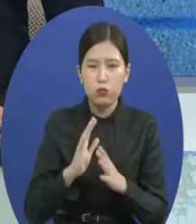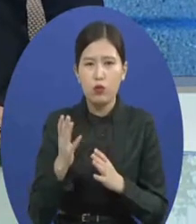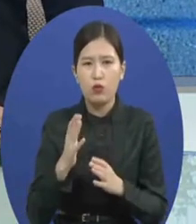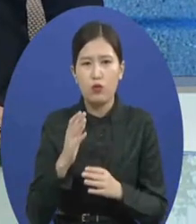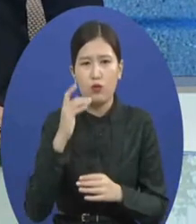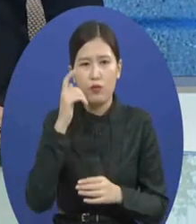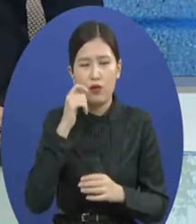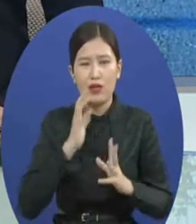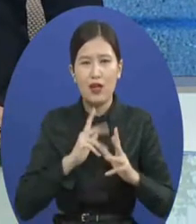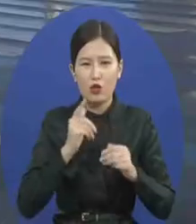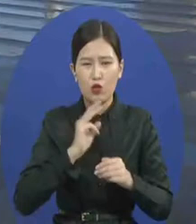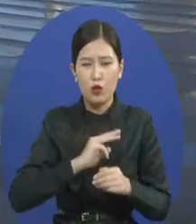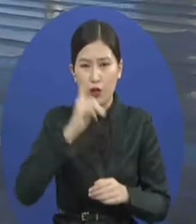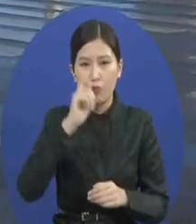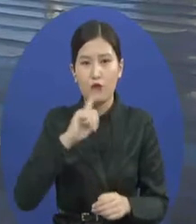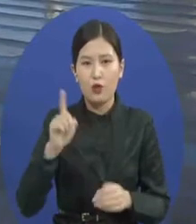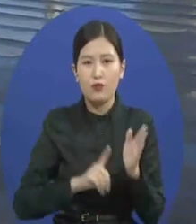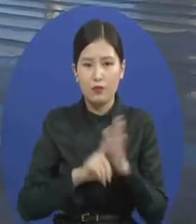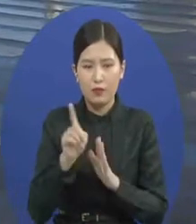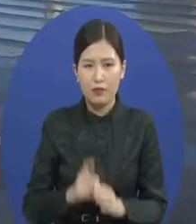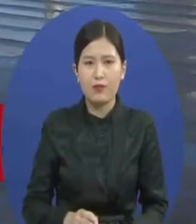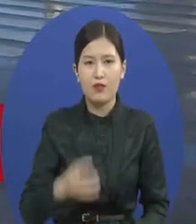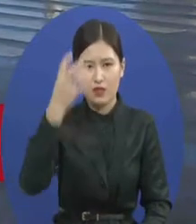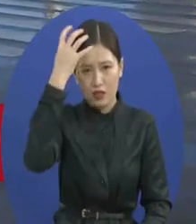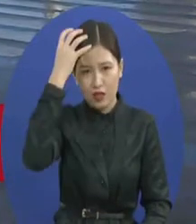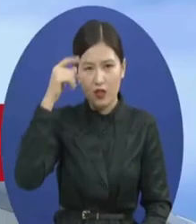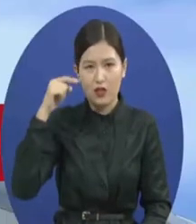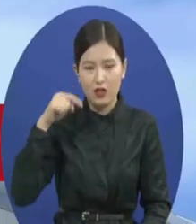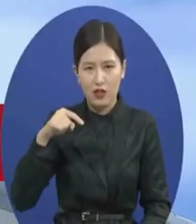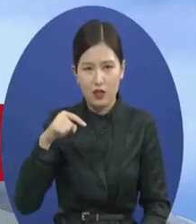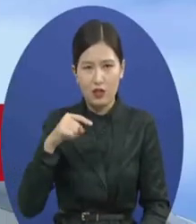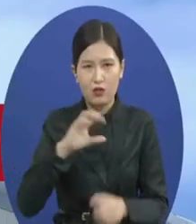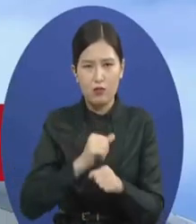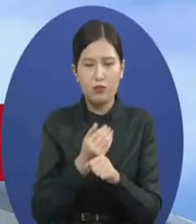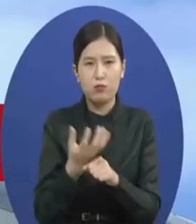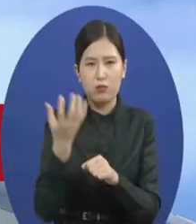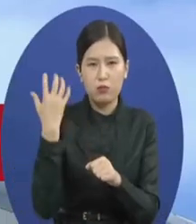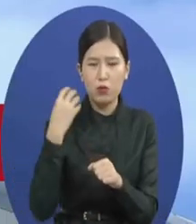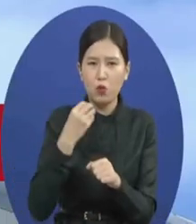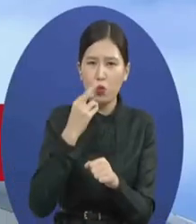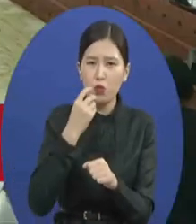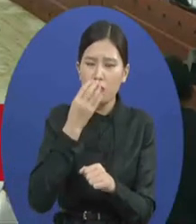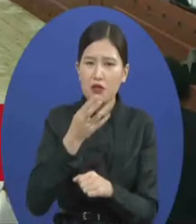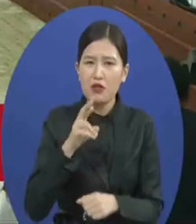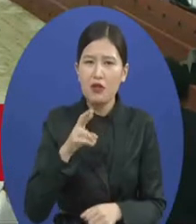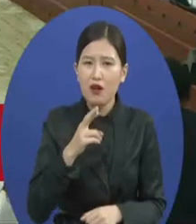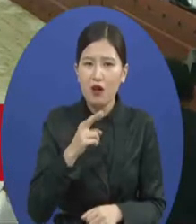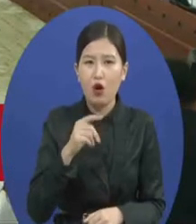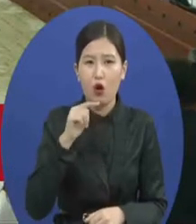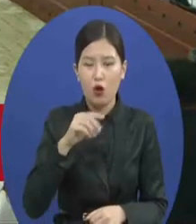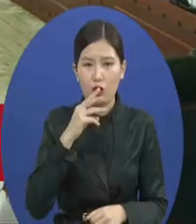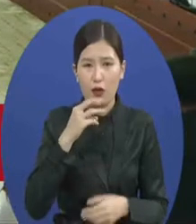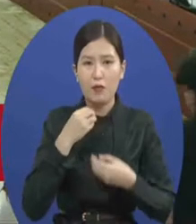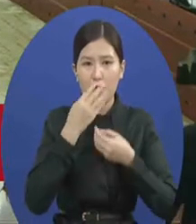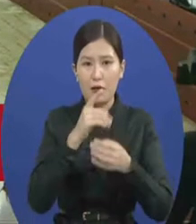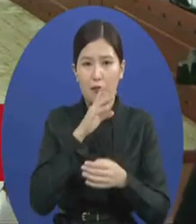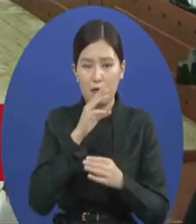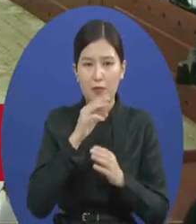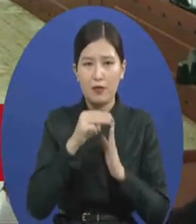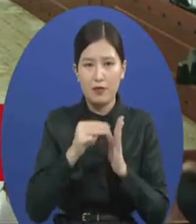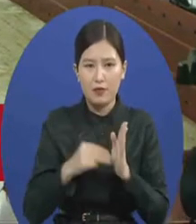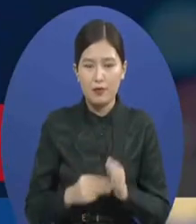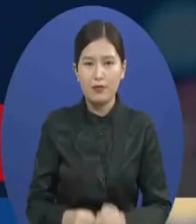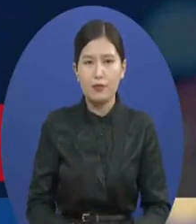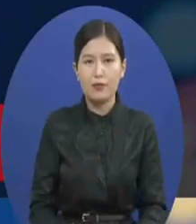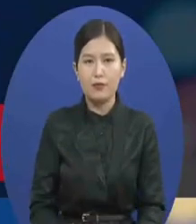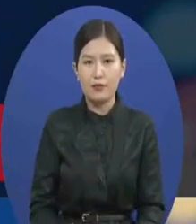эхэлнэ. Яг засгийн газар ачааны хүндийг гүйрсэн гэж хэлэх болсон шалтгааны одоо үзүүлэх баримтуудаар тайлбарлая.